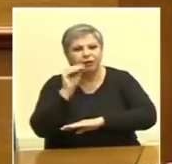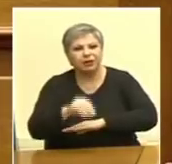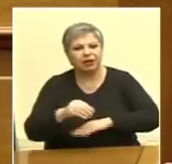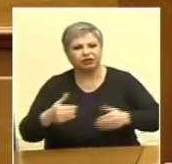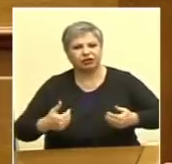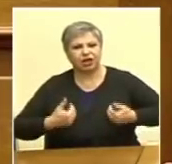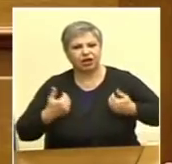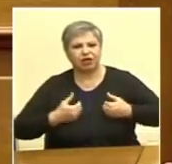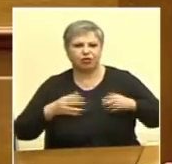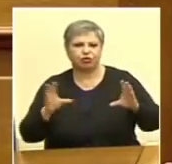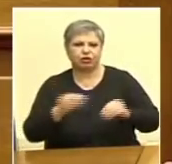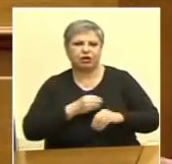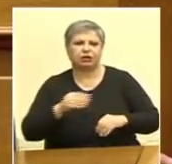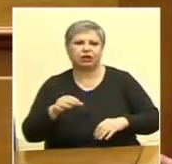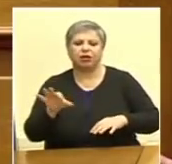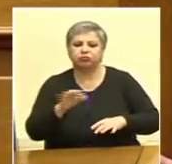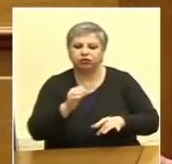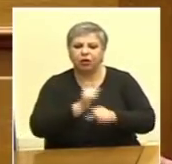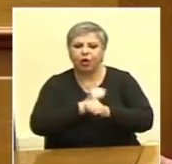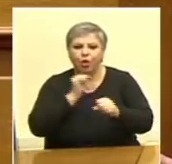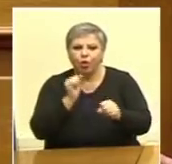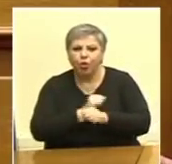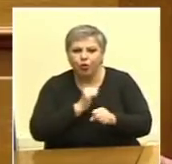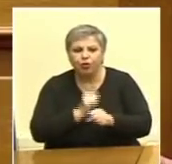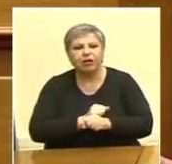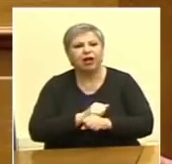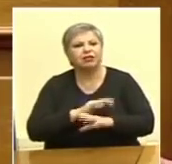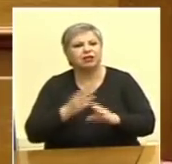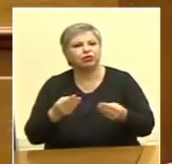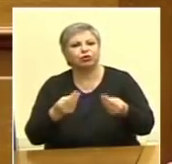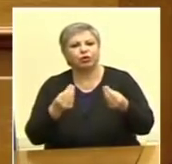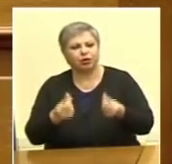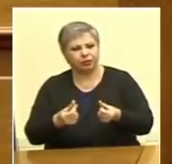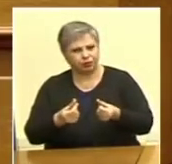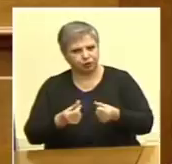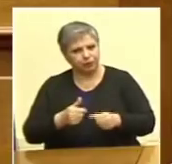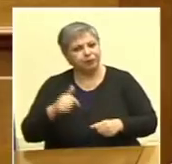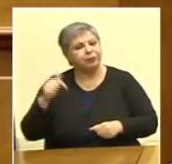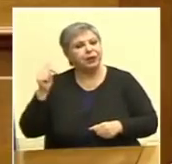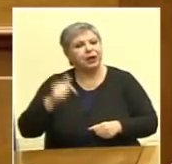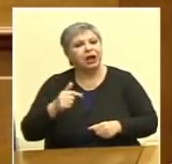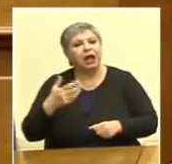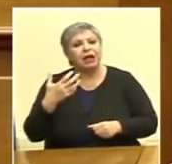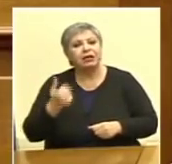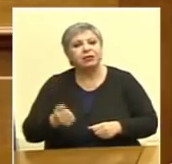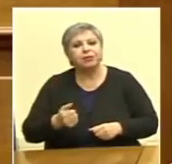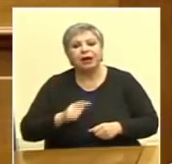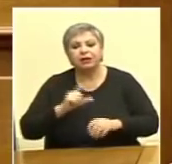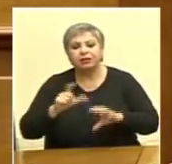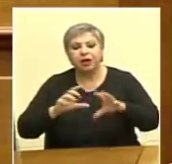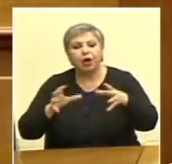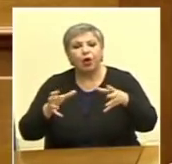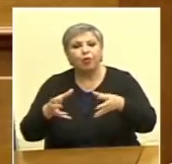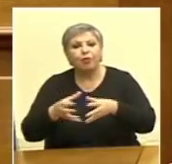μας. Πλέον το Σώμα Επιθεώρησης Εργασίας, ξέρετε, δεν είναι μια